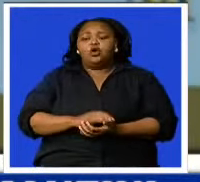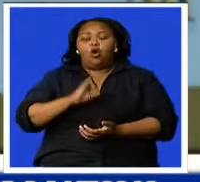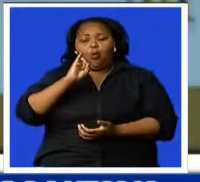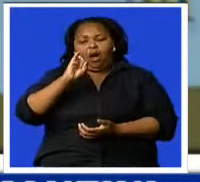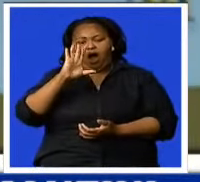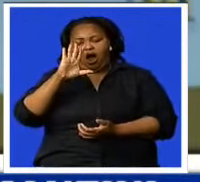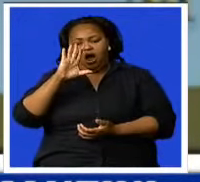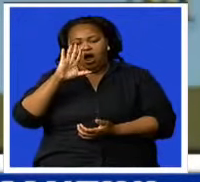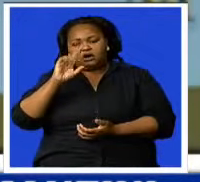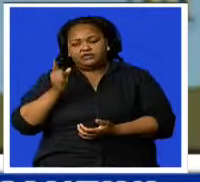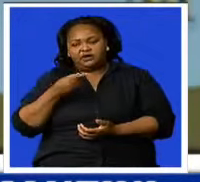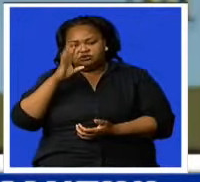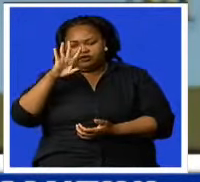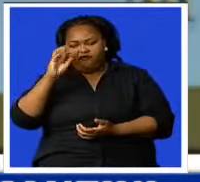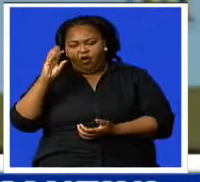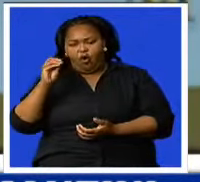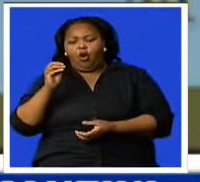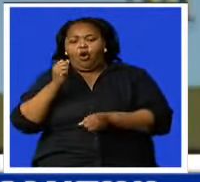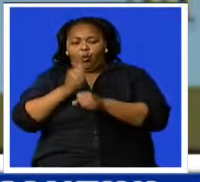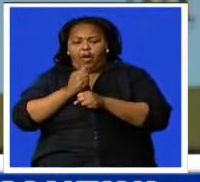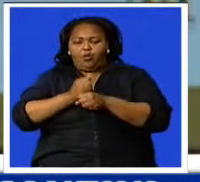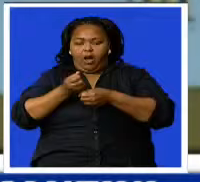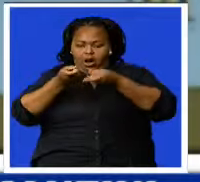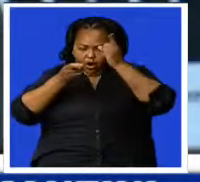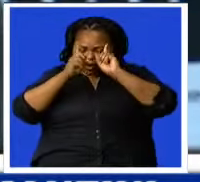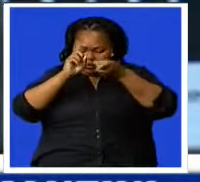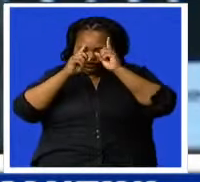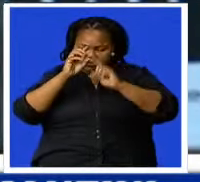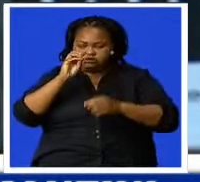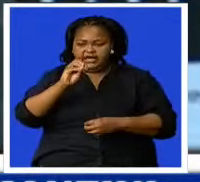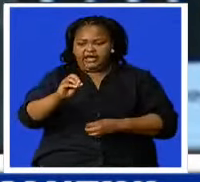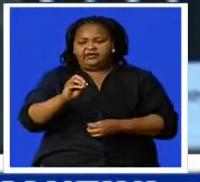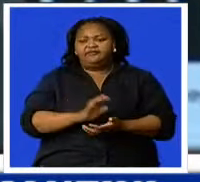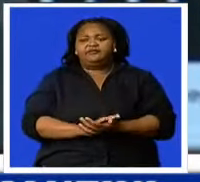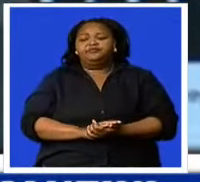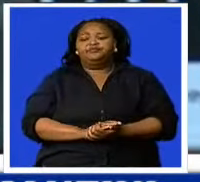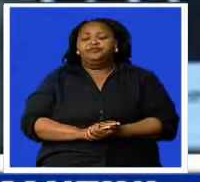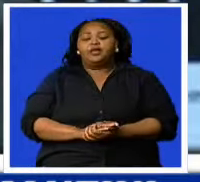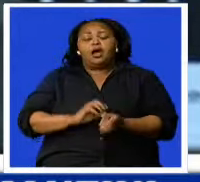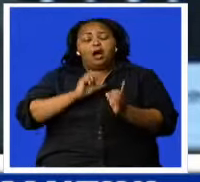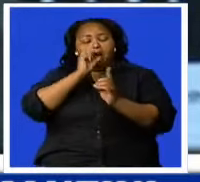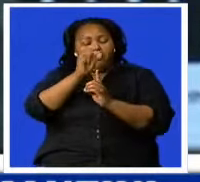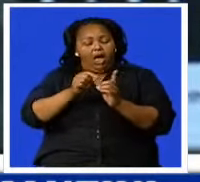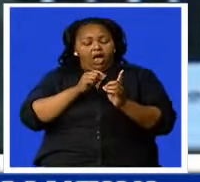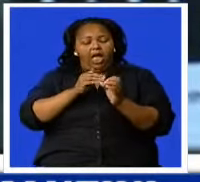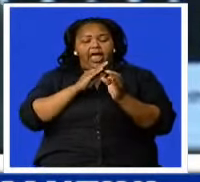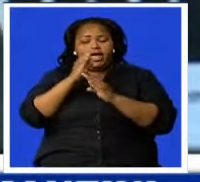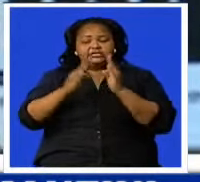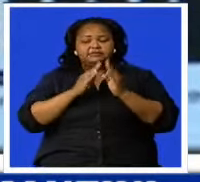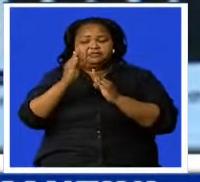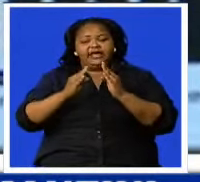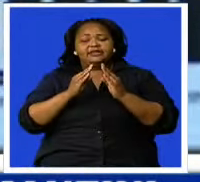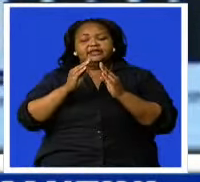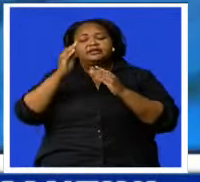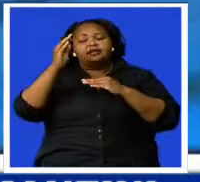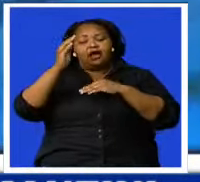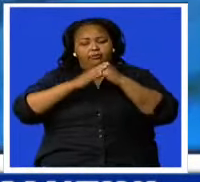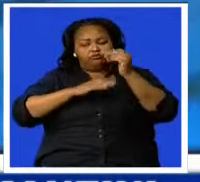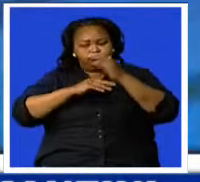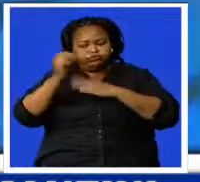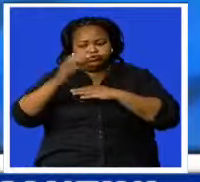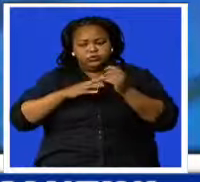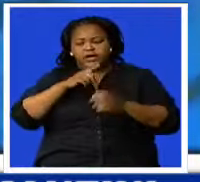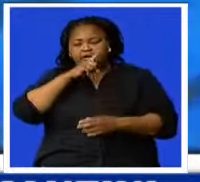1,400 employment opportunities. Lochaze ngale sakhiwo kube nguAntonio